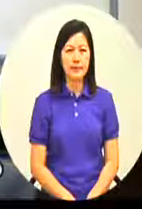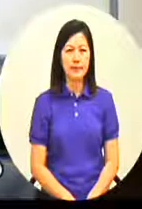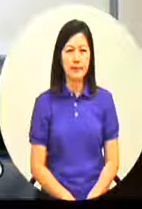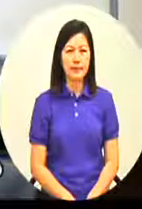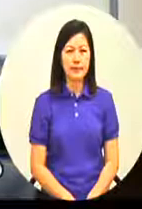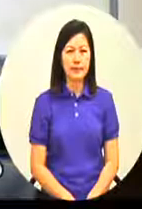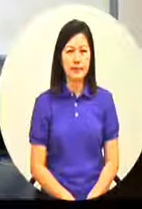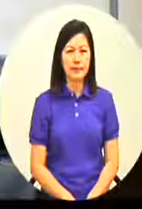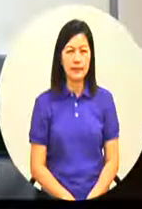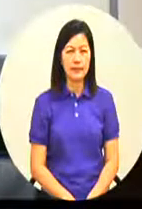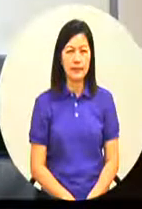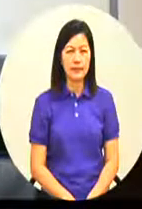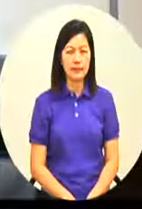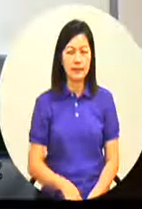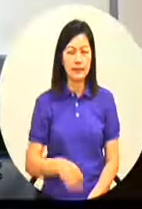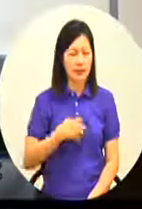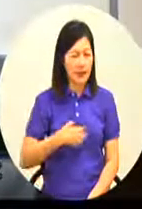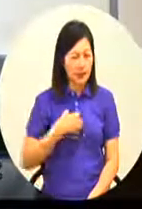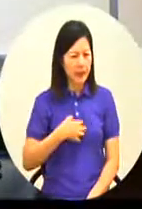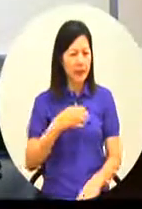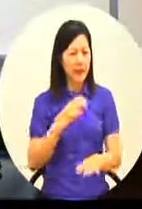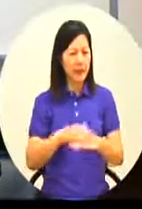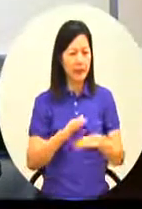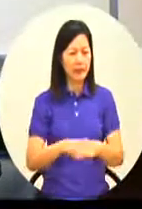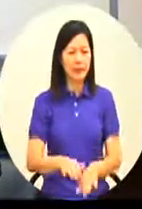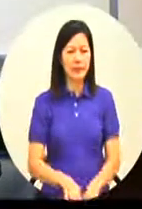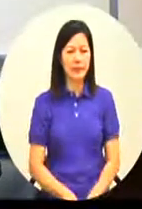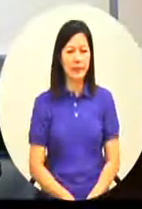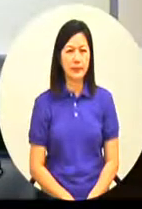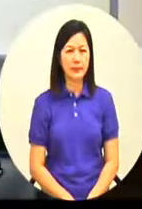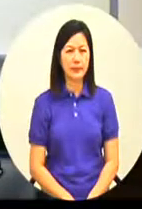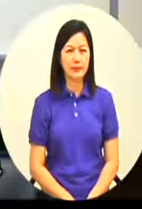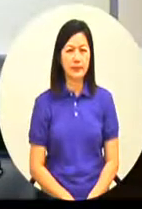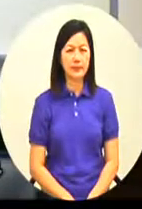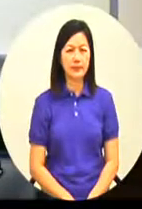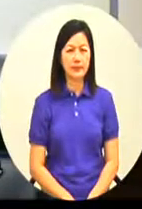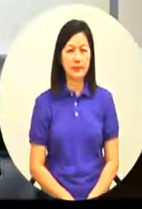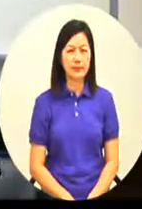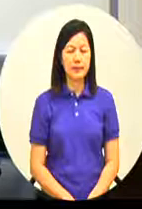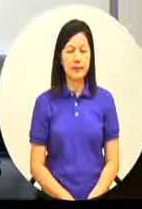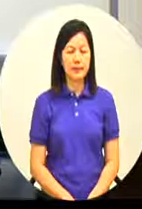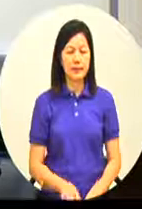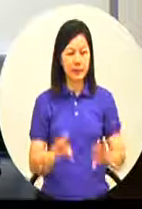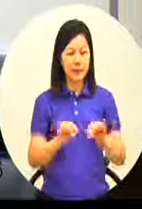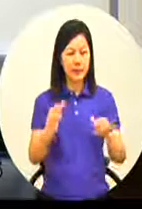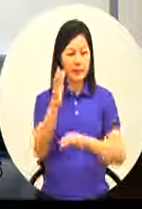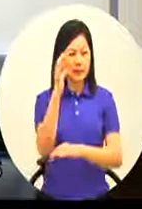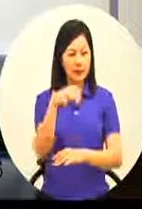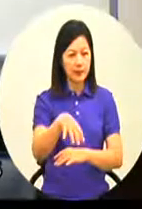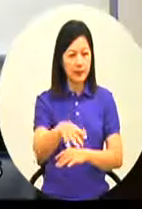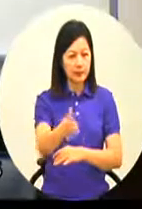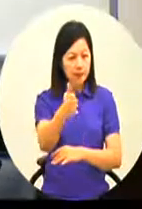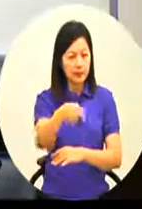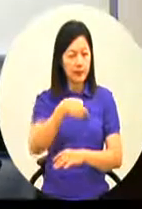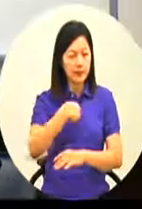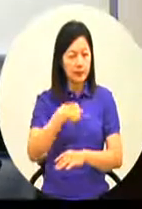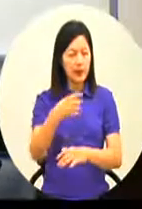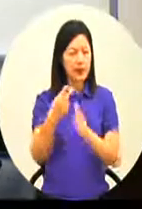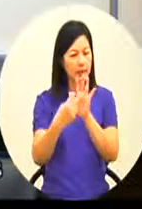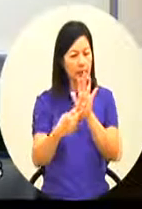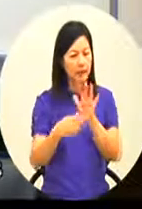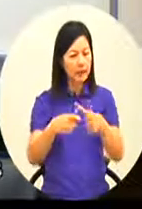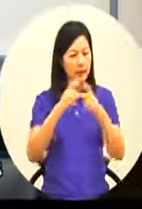他们很多的一个民怨，哦，我想是不是我们的。局长，地震局局长，你也可以再说明一